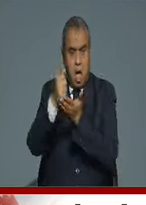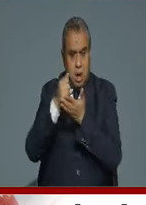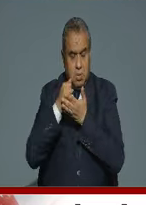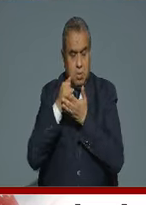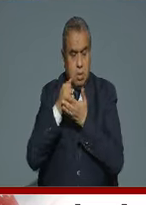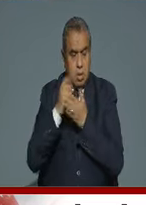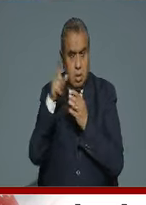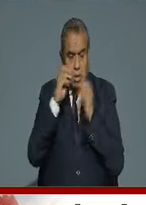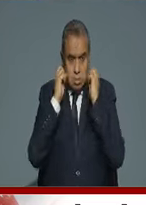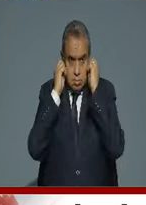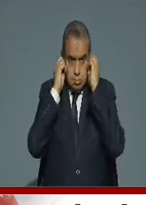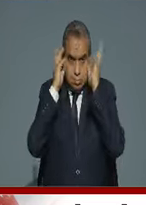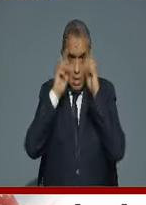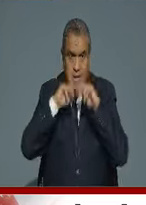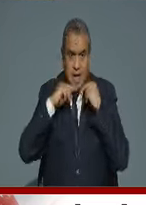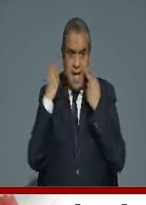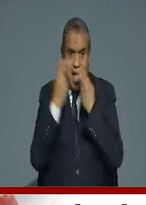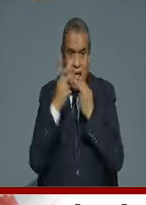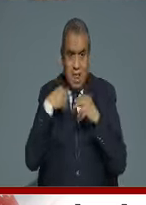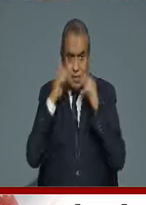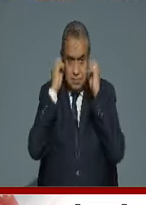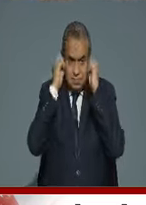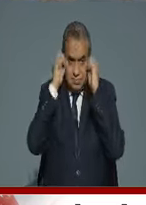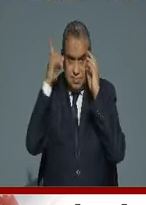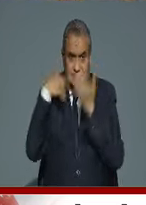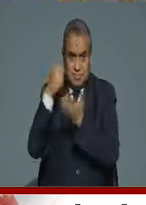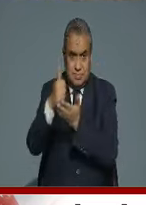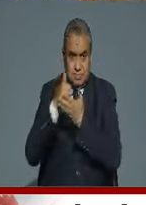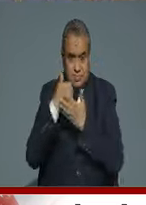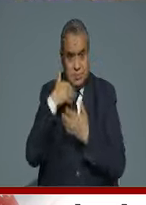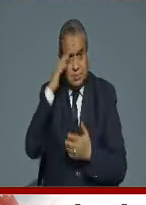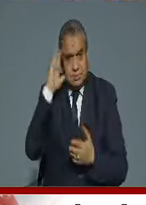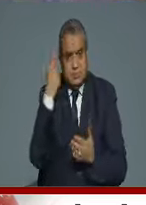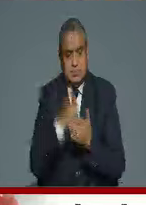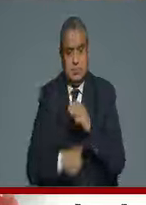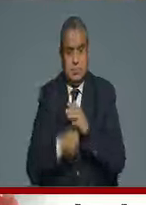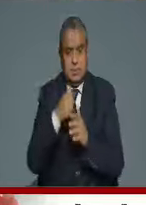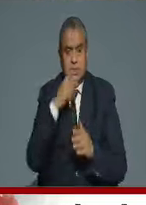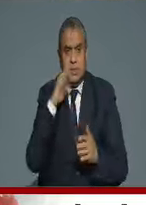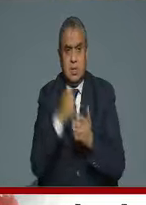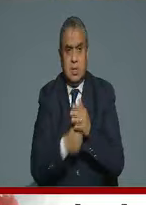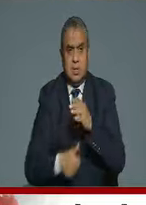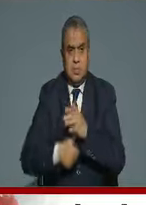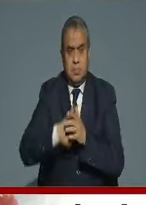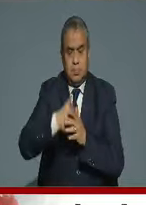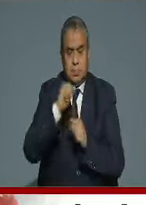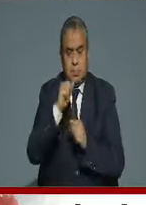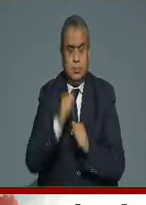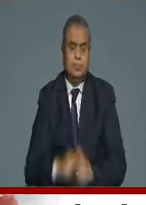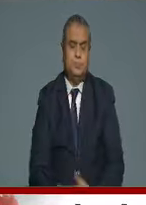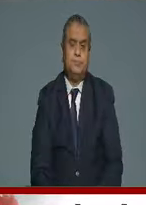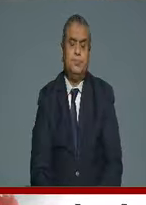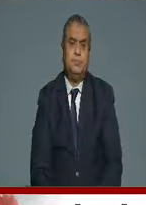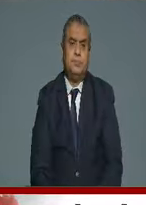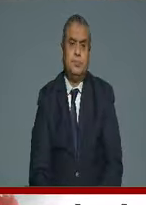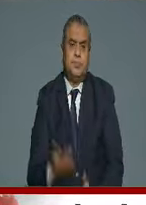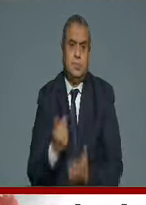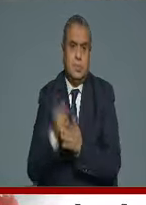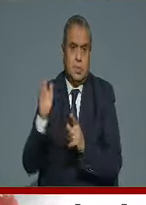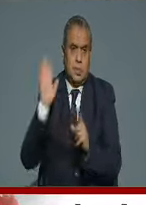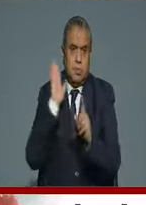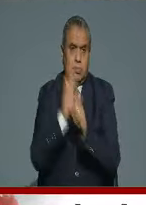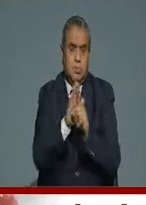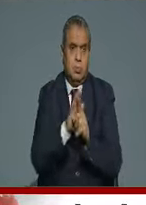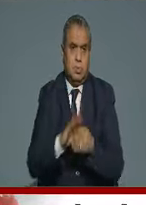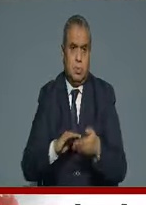كده، أنا بتكلم بجد يعني. وده شكل من أشكال يعني المساندة